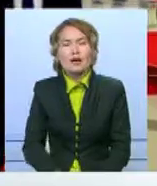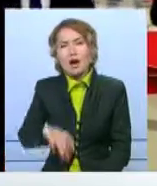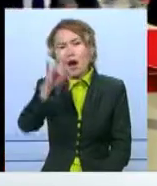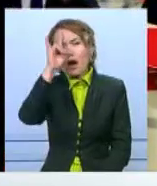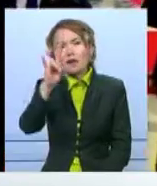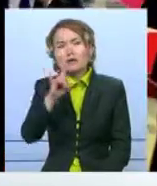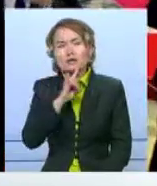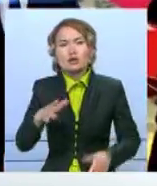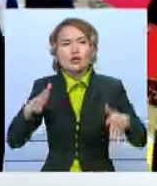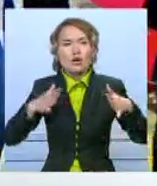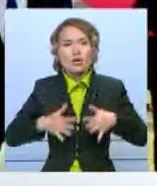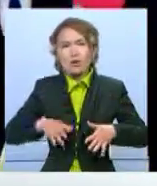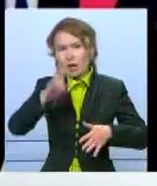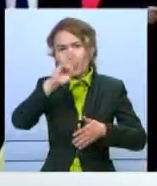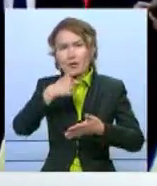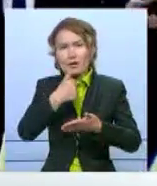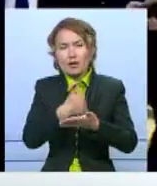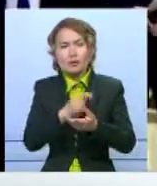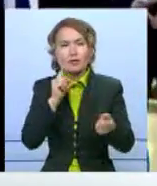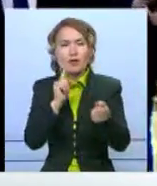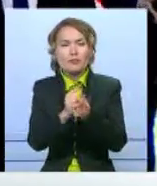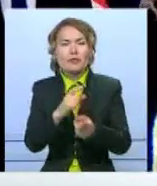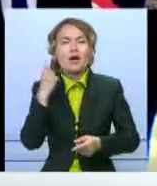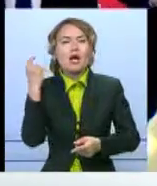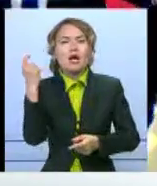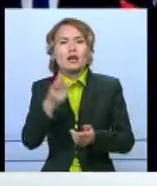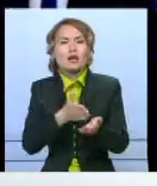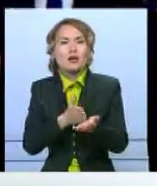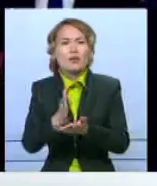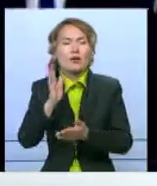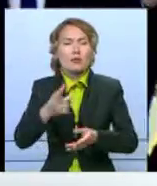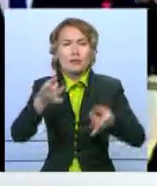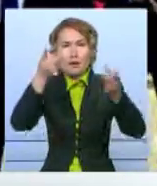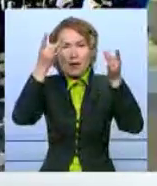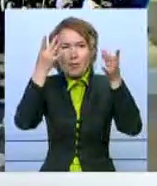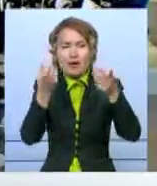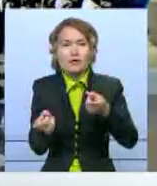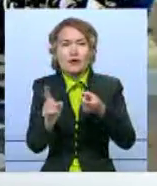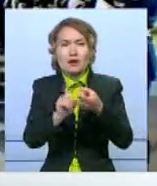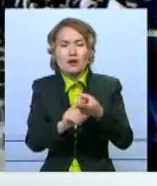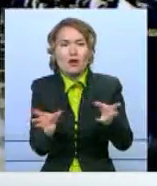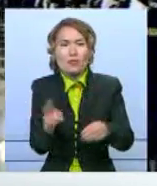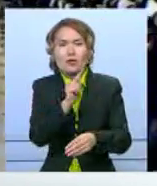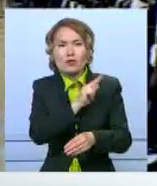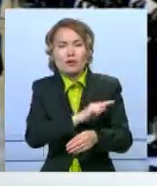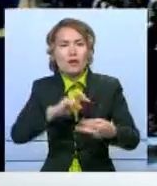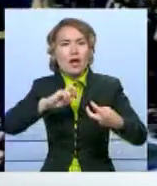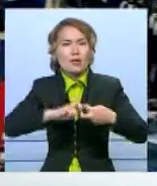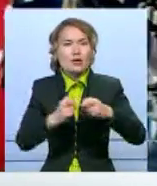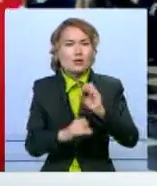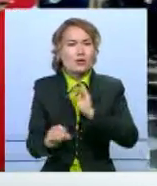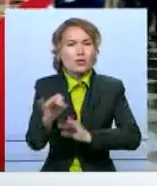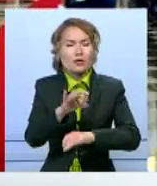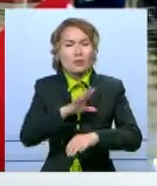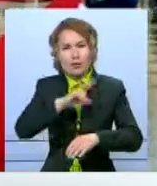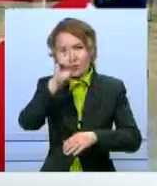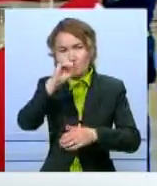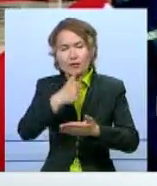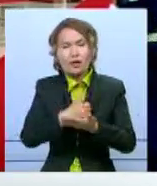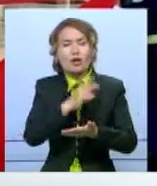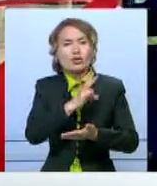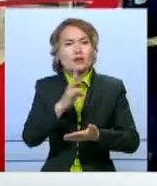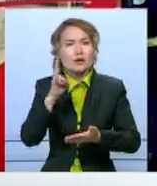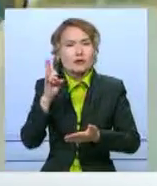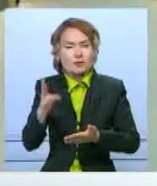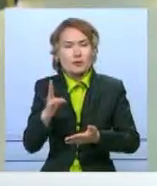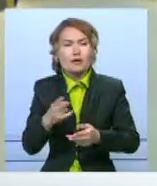Қазақстан мен Грузия президенттері кездесуінде экономикалық, стратегиялық және мәдени сабақтастық мәселелері кеңінен сөз болды. Елбасы Нұрсұлтан